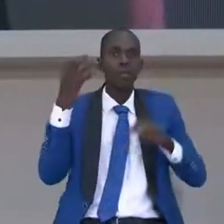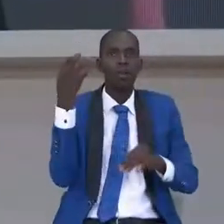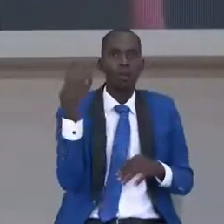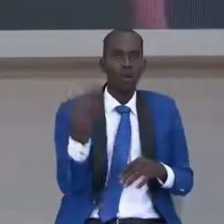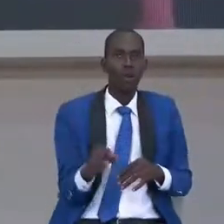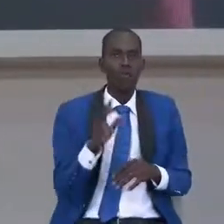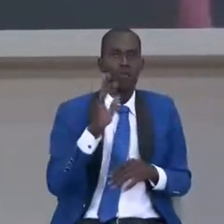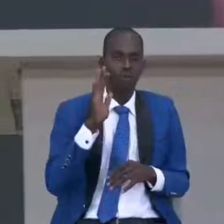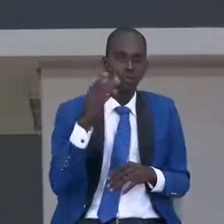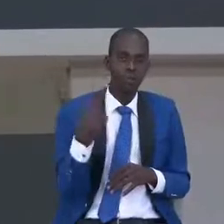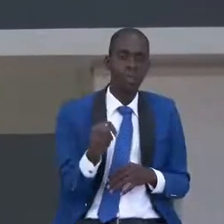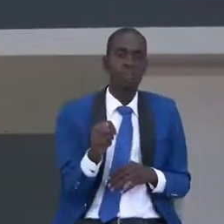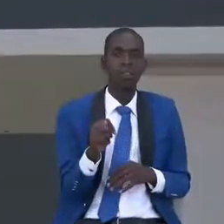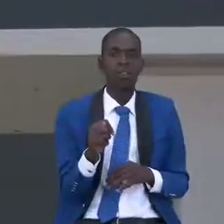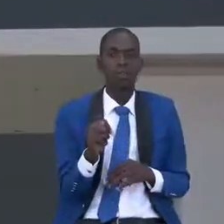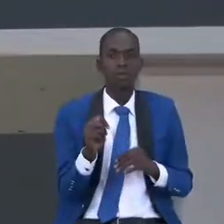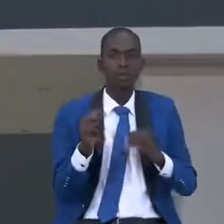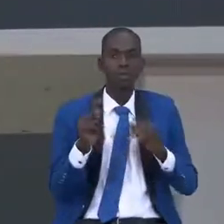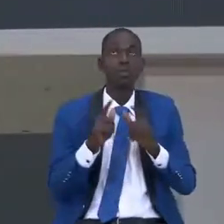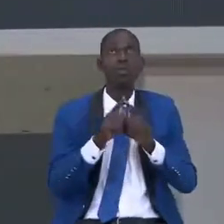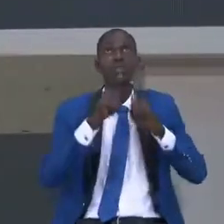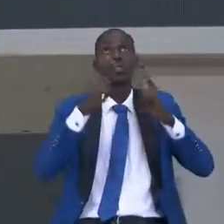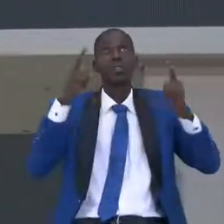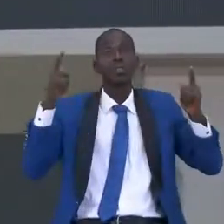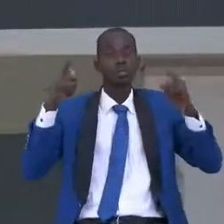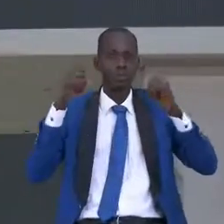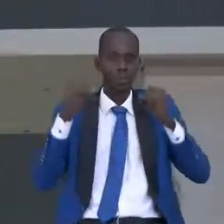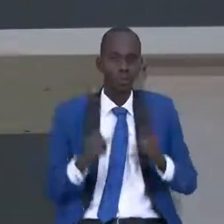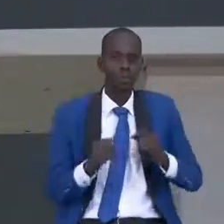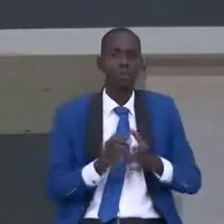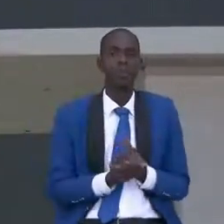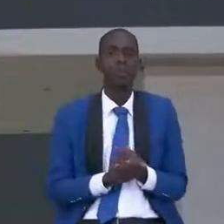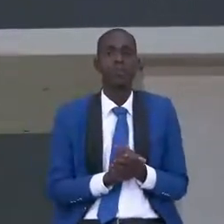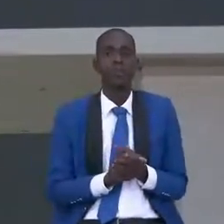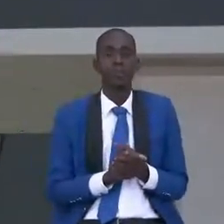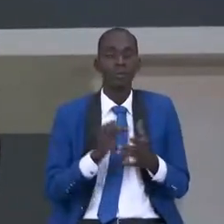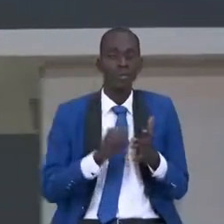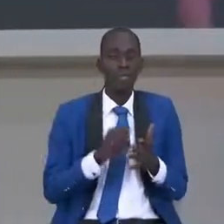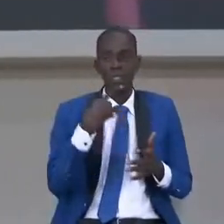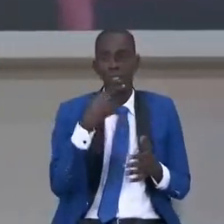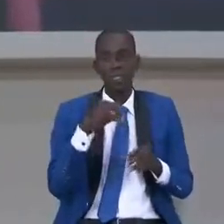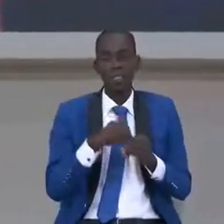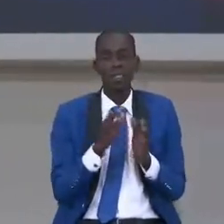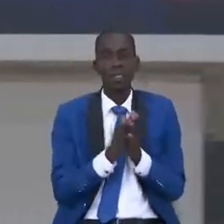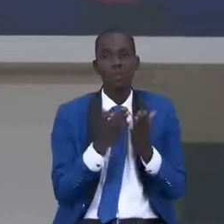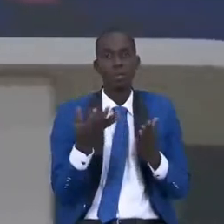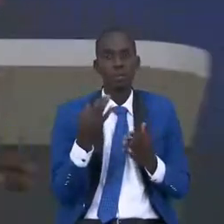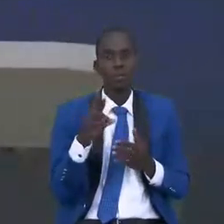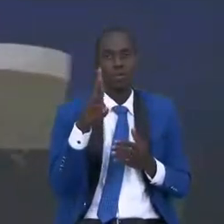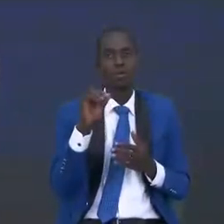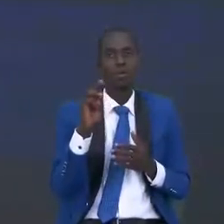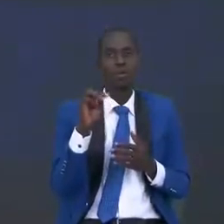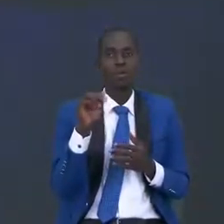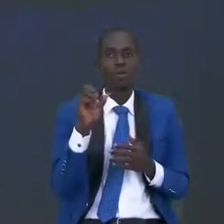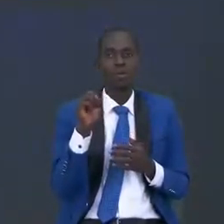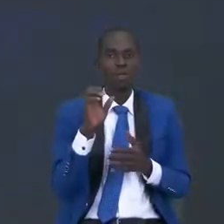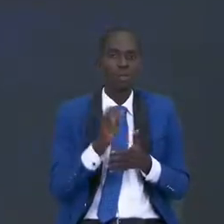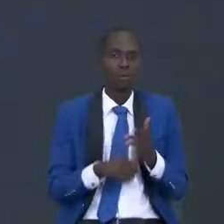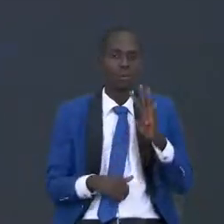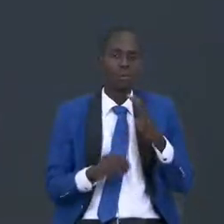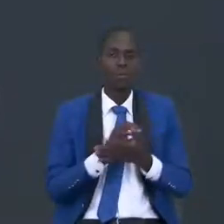le prodige de la force surnaturelle. Il nous dit en Romains, au chapitre 4, lisons le